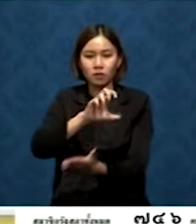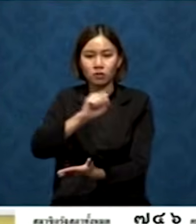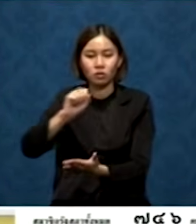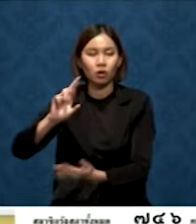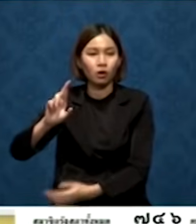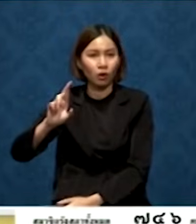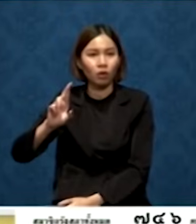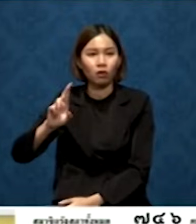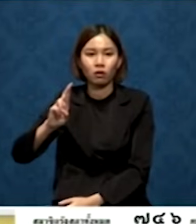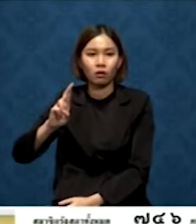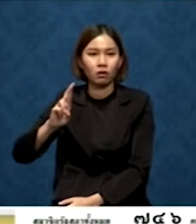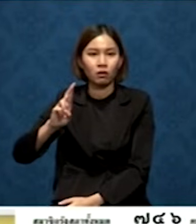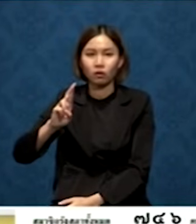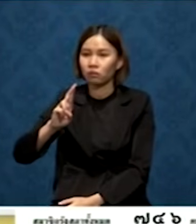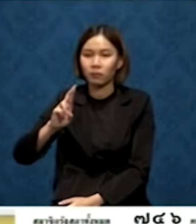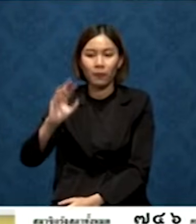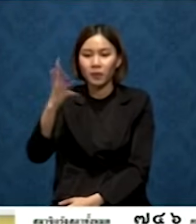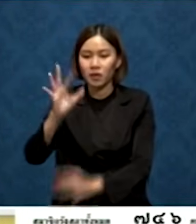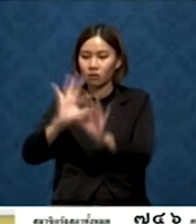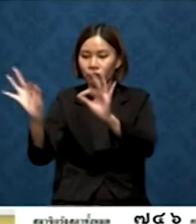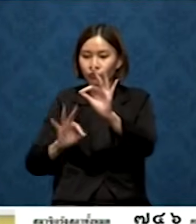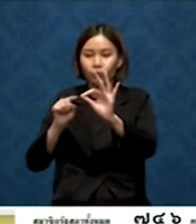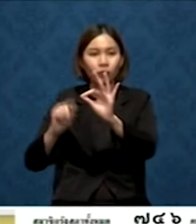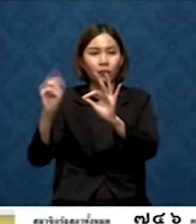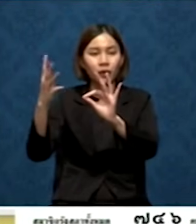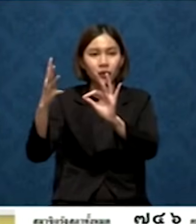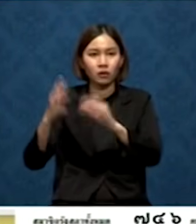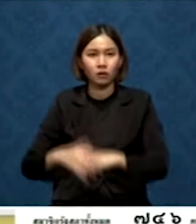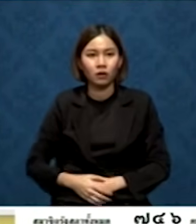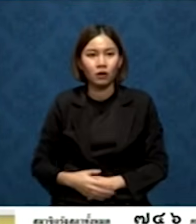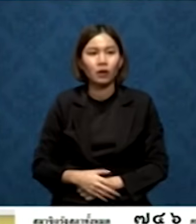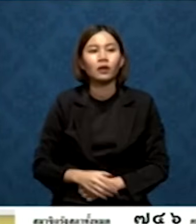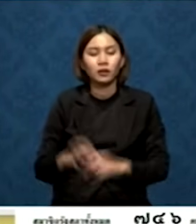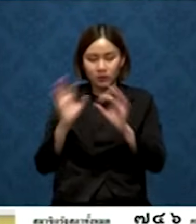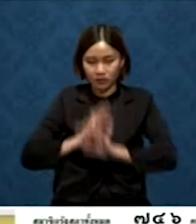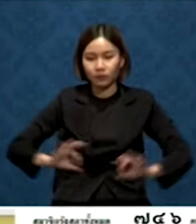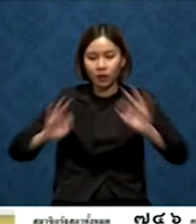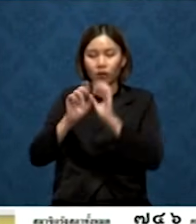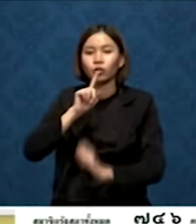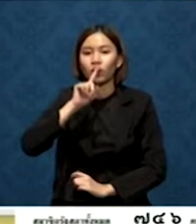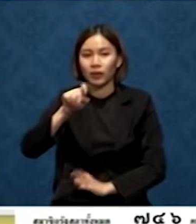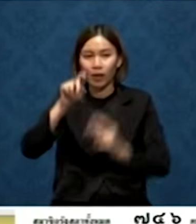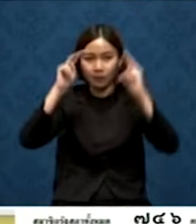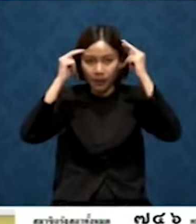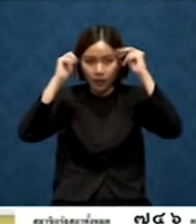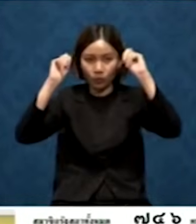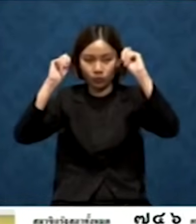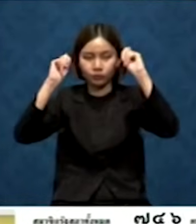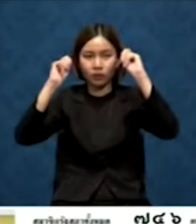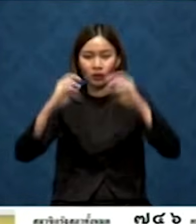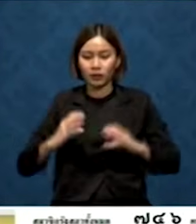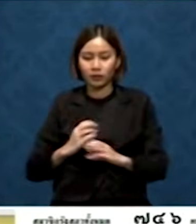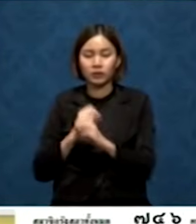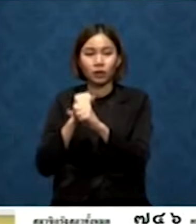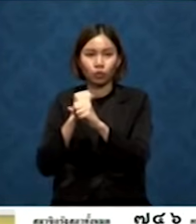รัฐธรรมนูญหรือสสวแม้แต่ครั้งเดียวดังนั้นก็ท่านประธานผมจำเป็นต้องทวงถามถ้านายกอย่างตรงไปตรงมาครับว่าตก